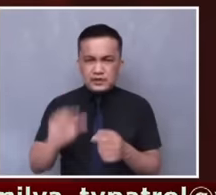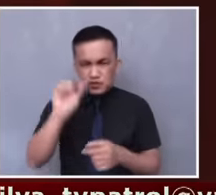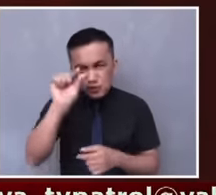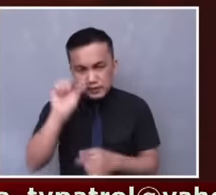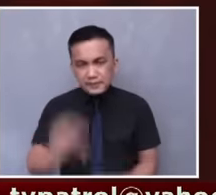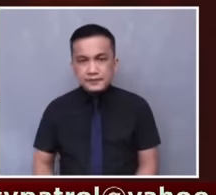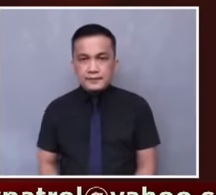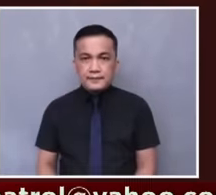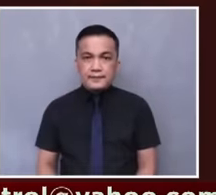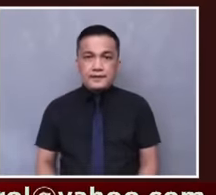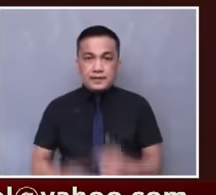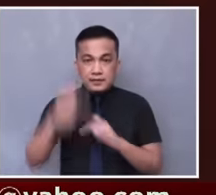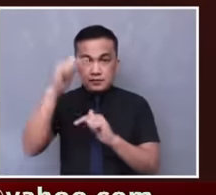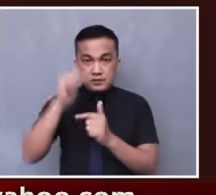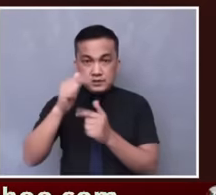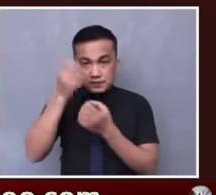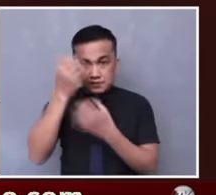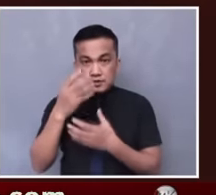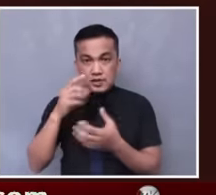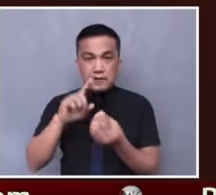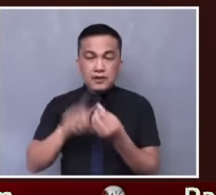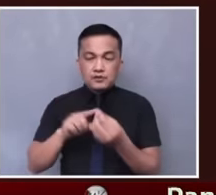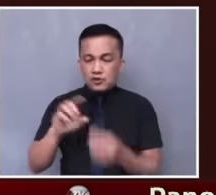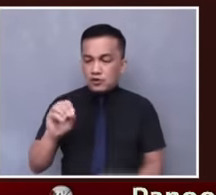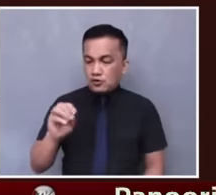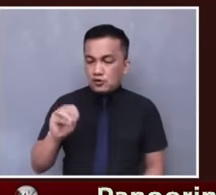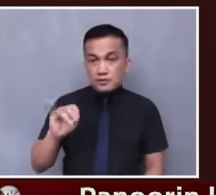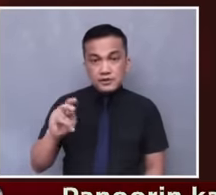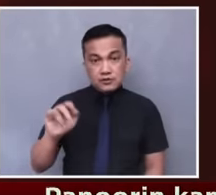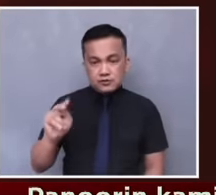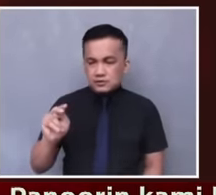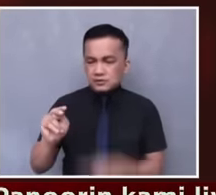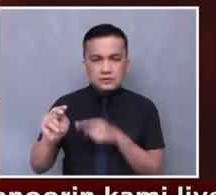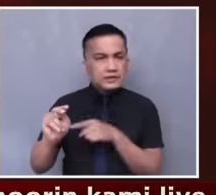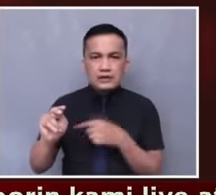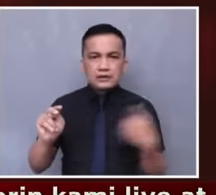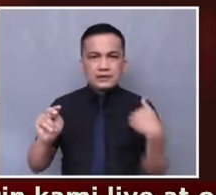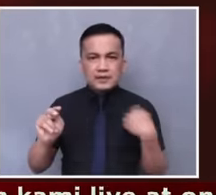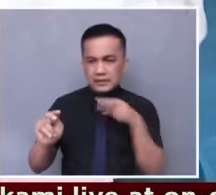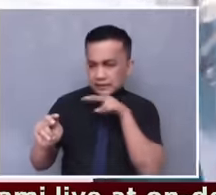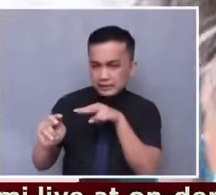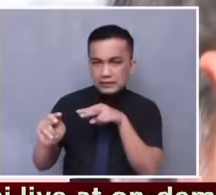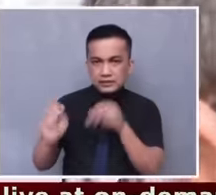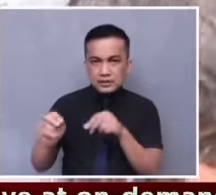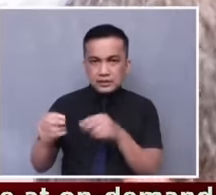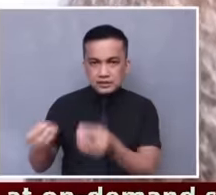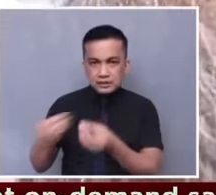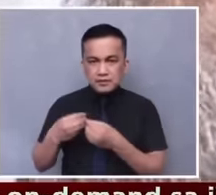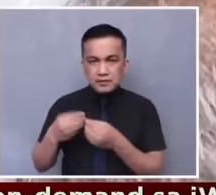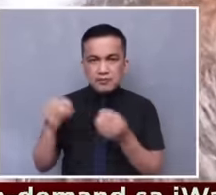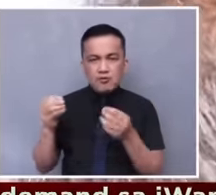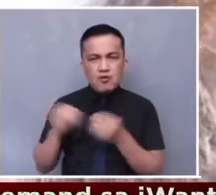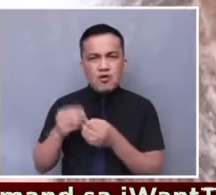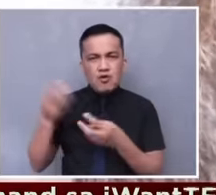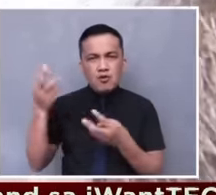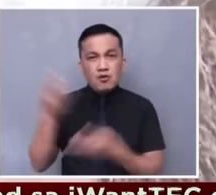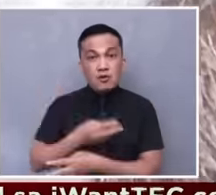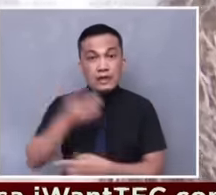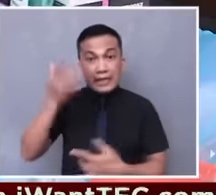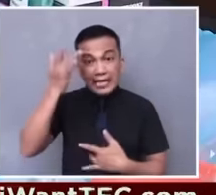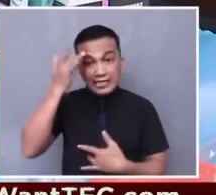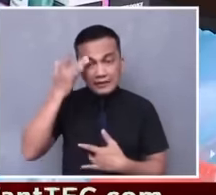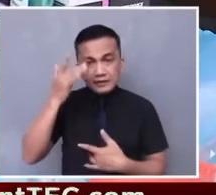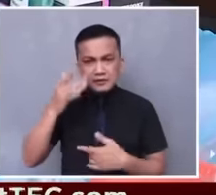ang impormasyon tungkol sa Omicron, hindi pa nakikitang mas nagdudulot ito ng malalang sakit. Wala rin nakikitang pagkakaiba